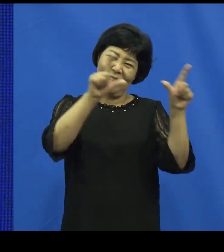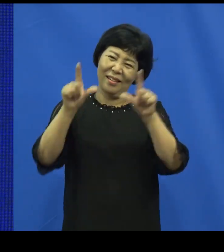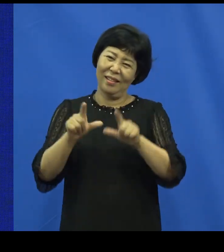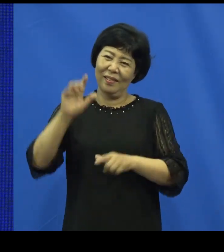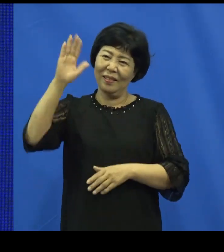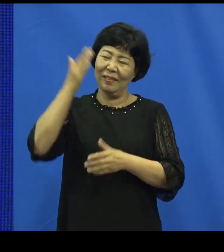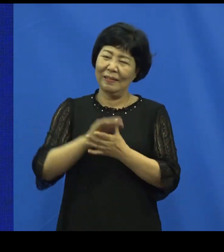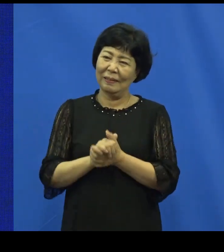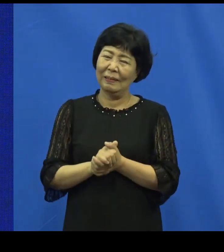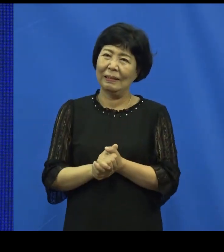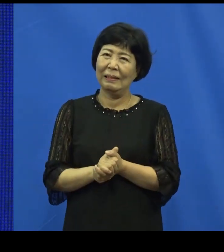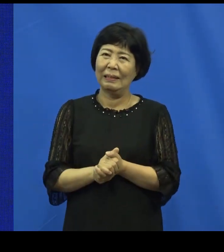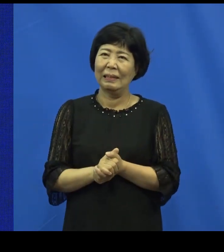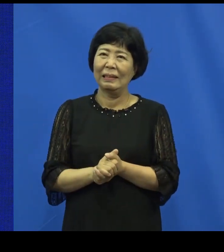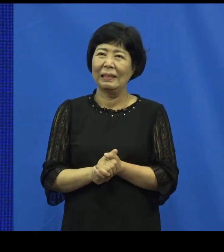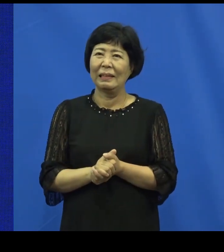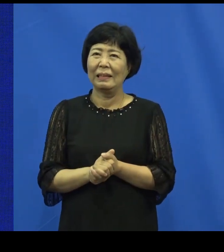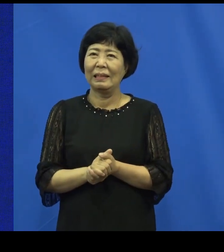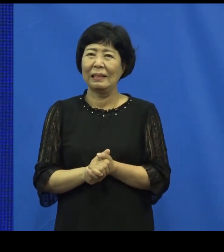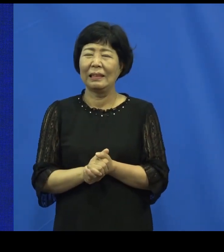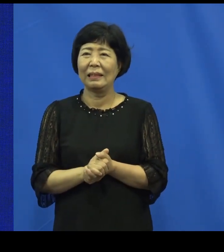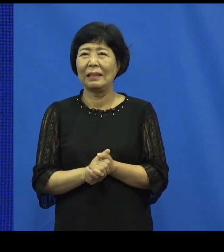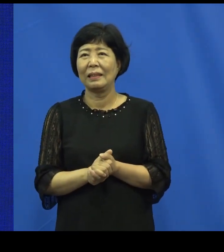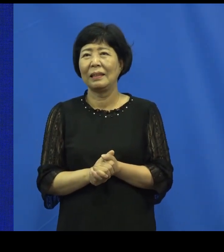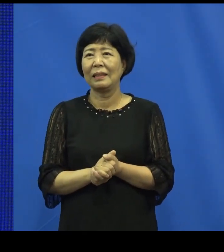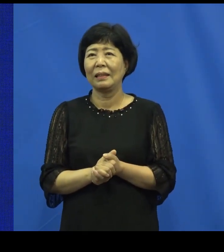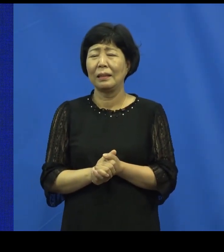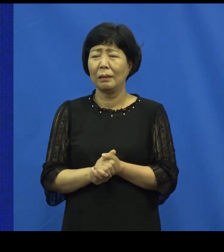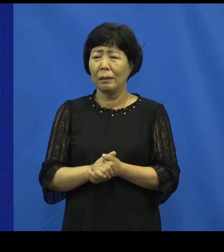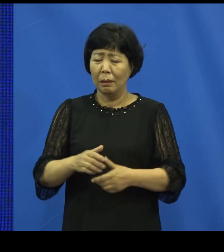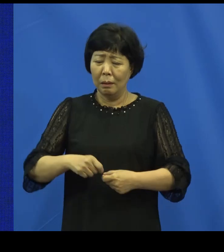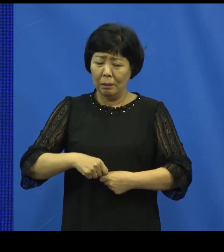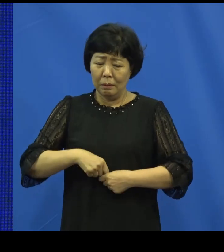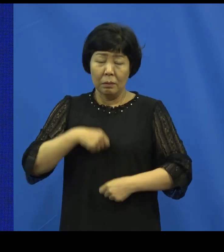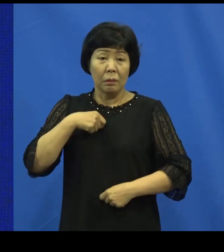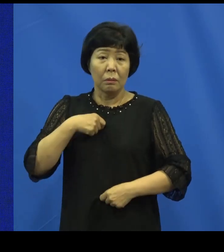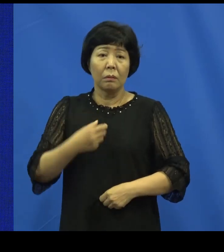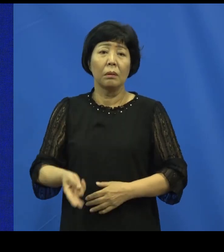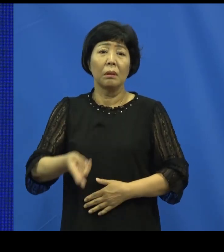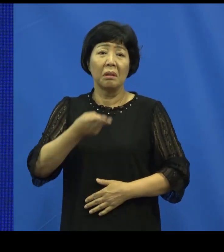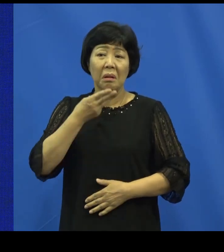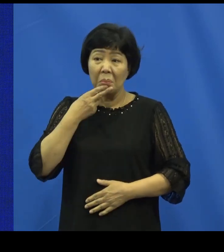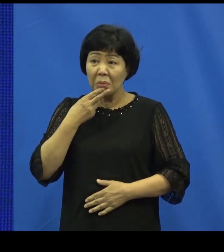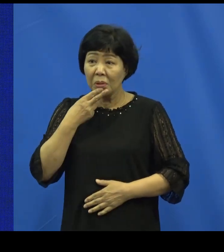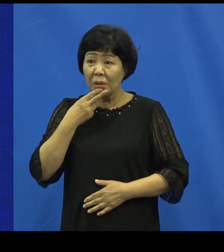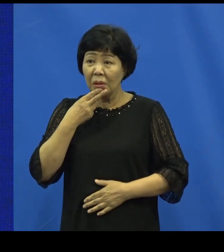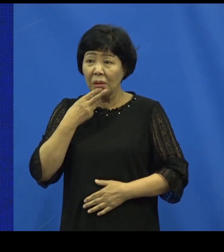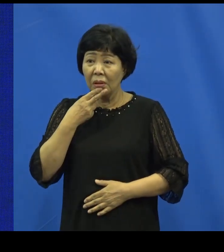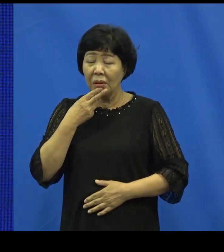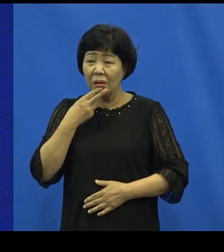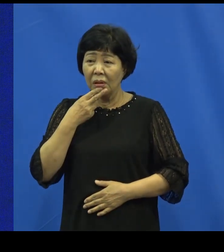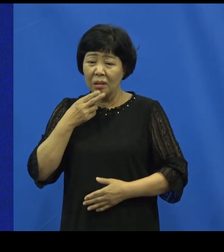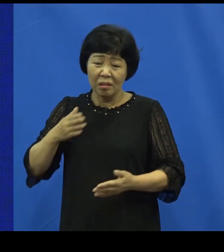여러분, 전문가면 뭐예요? 정직성이 없는데 그 전문성은 아무 의미가 없어요.